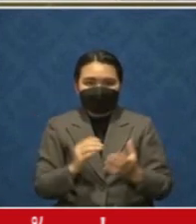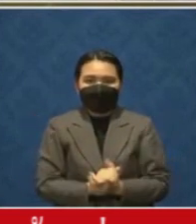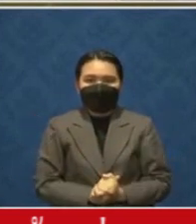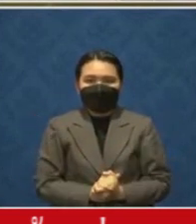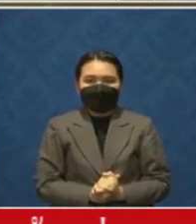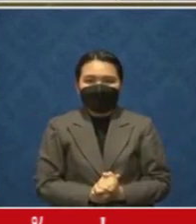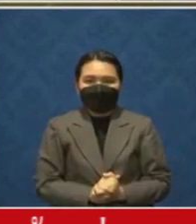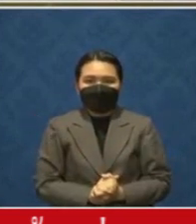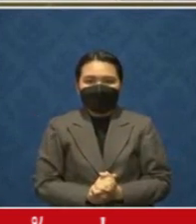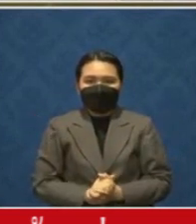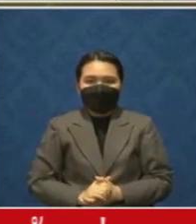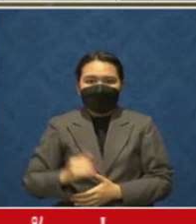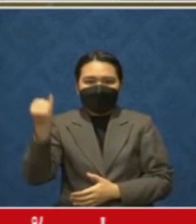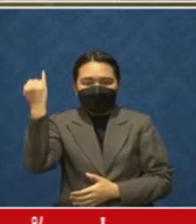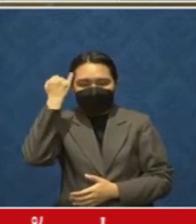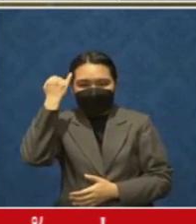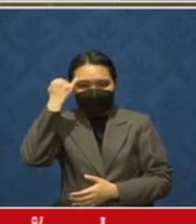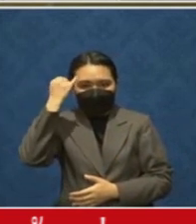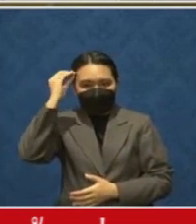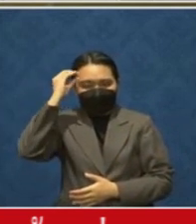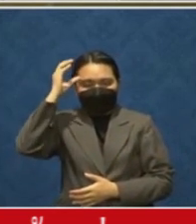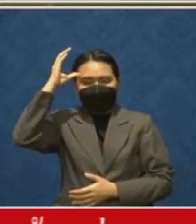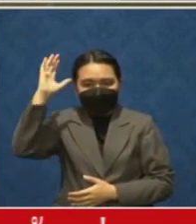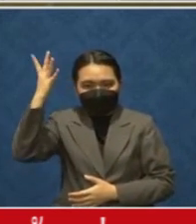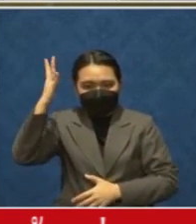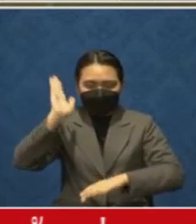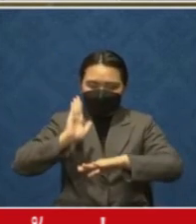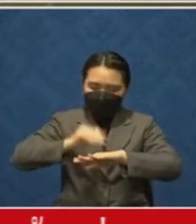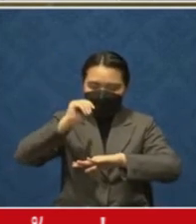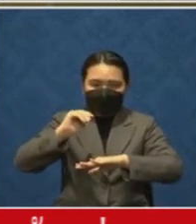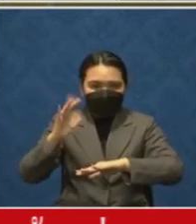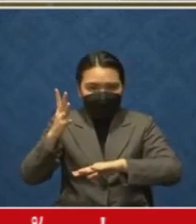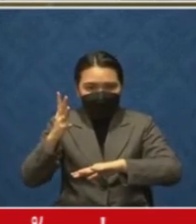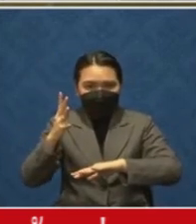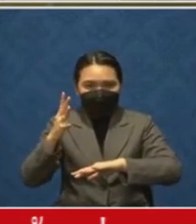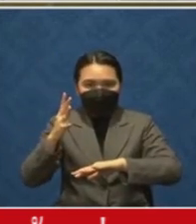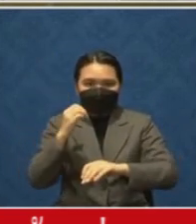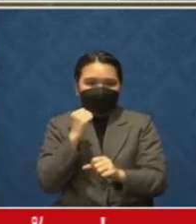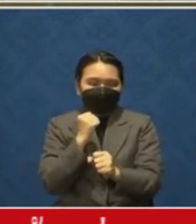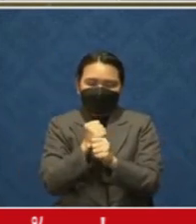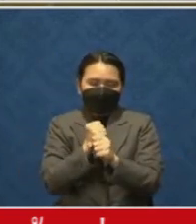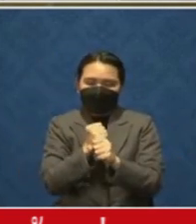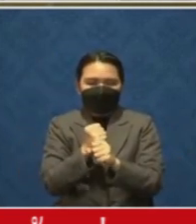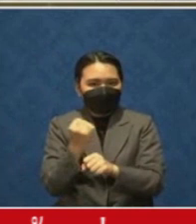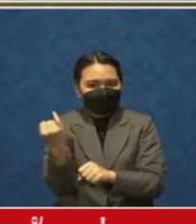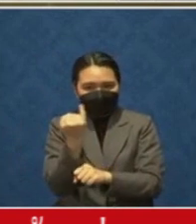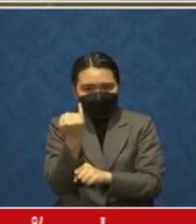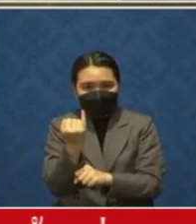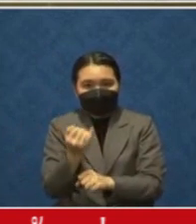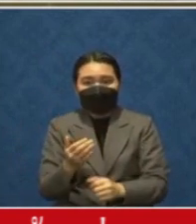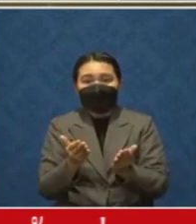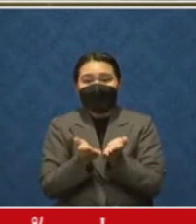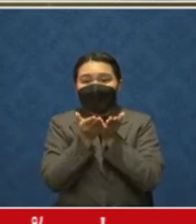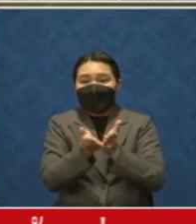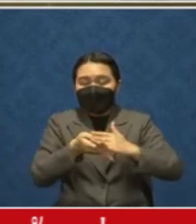จักษ์ไร้ภูมิปัญญาไร้องค์ความรู้ไร้ความสามารถไร้ประสิทธิภาพครับ